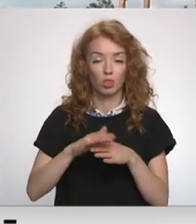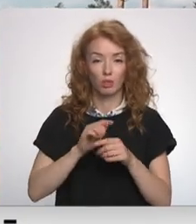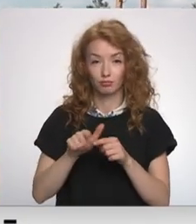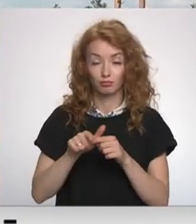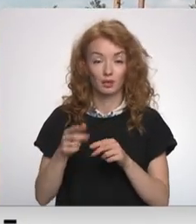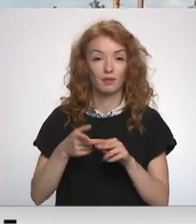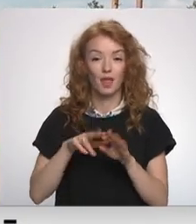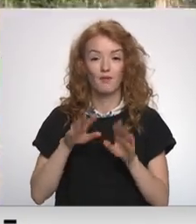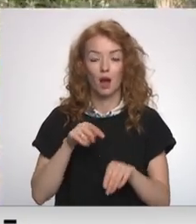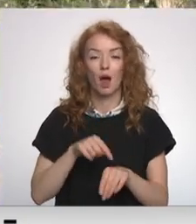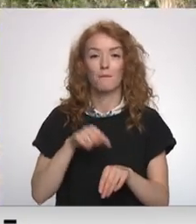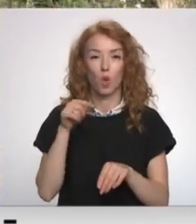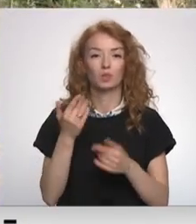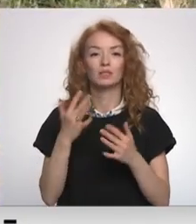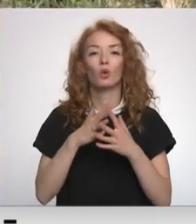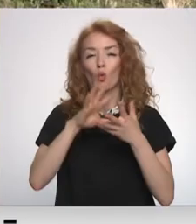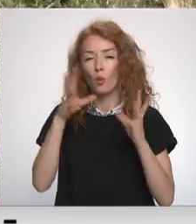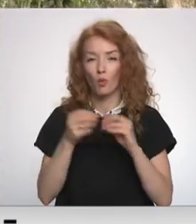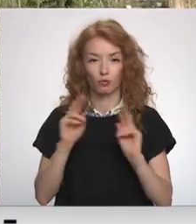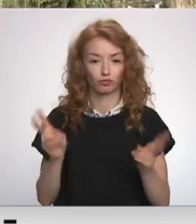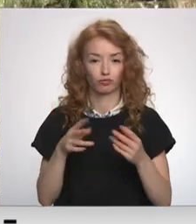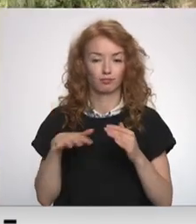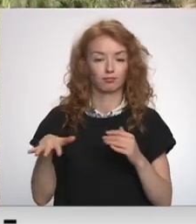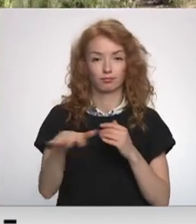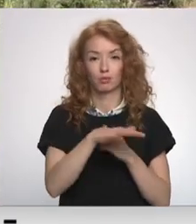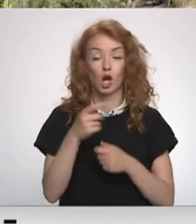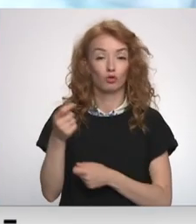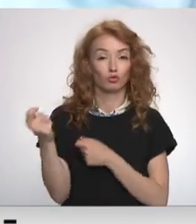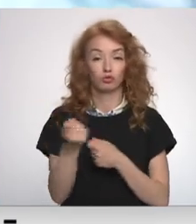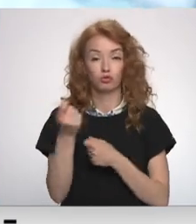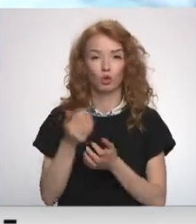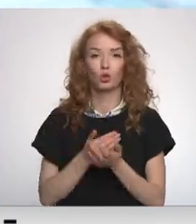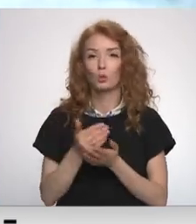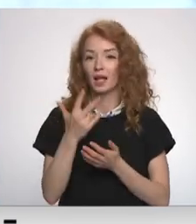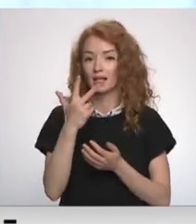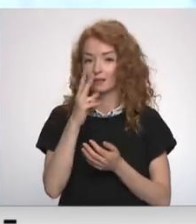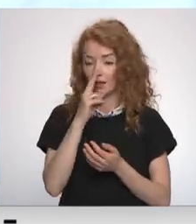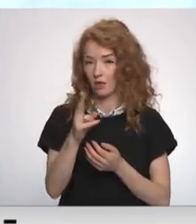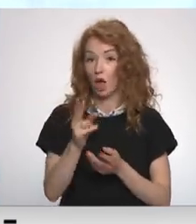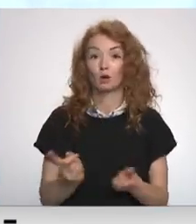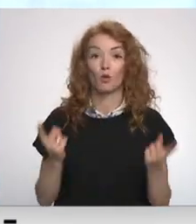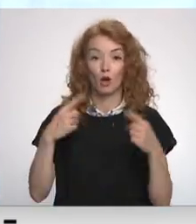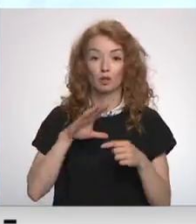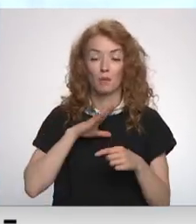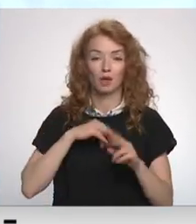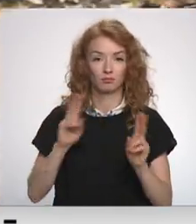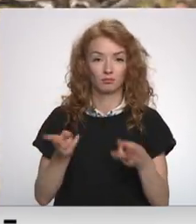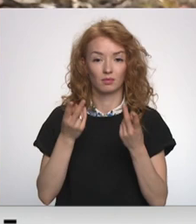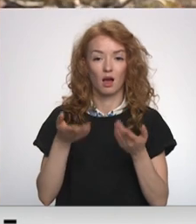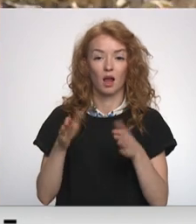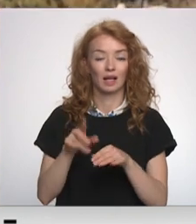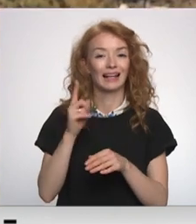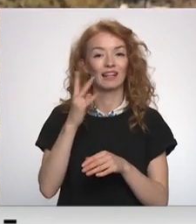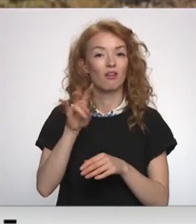varēs apjaust plaši nodegušo teritoriju. Dzēšanas darbi Garkalnē turpinājās 3 nedēļas. Šobrīd pēc deguma atstāti tikai 2